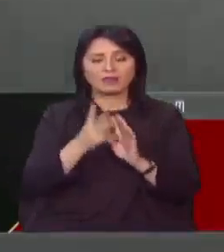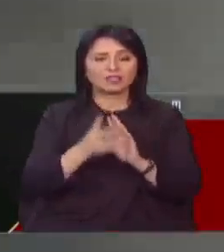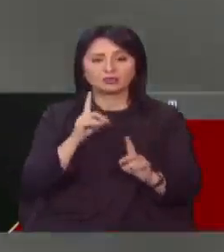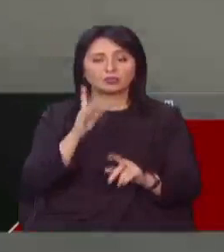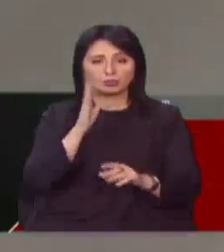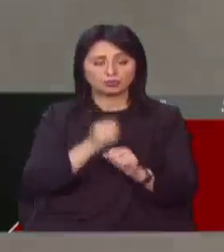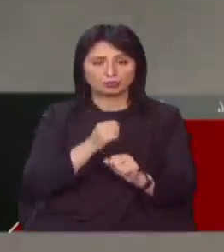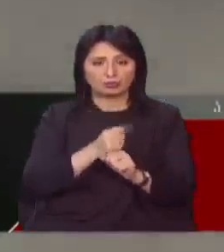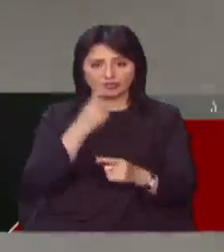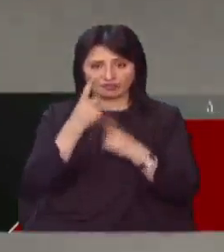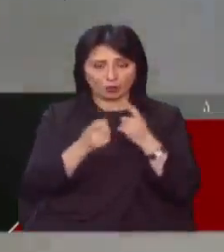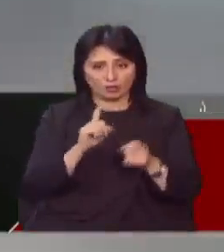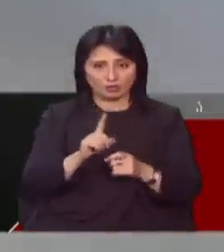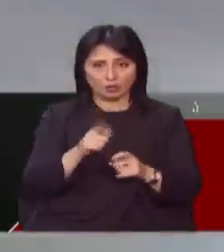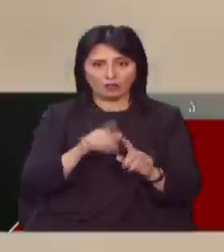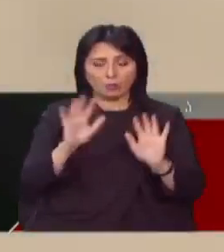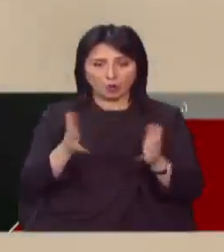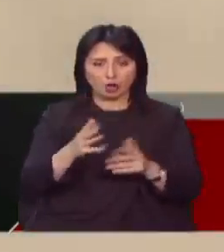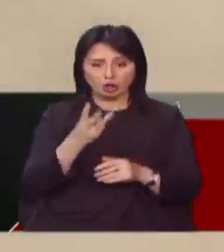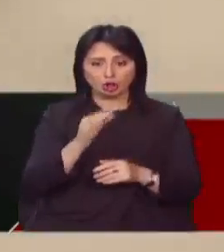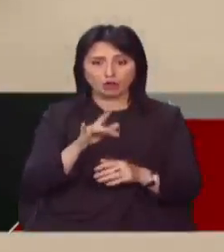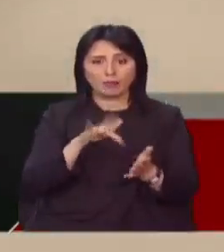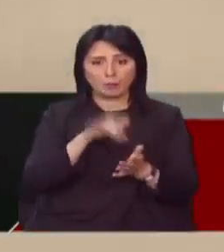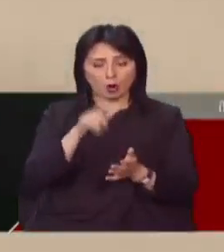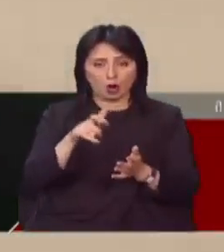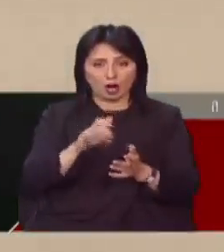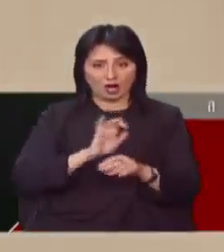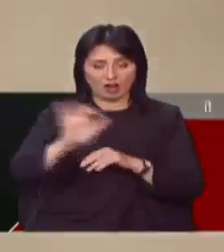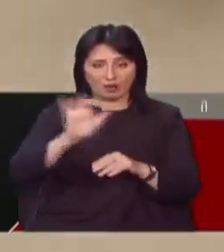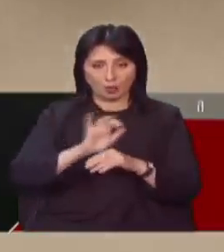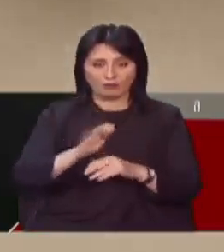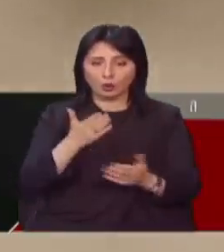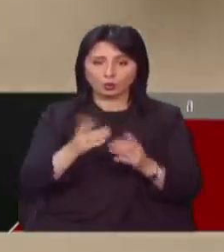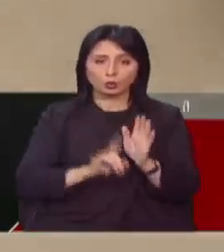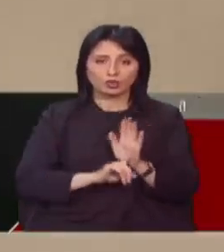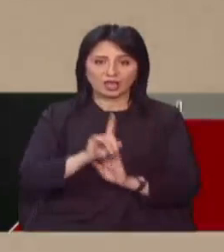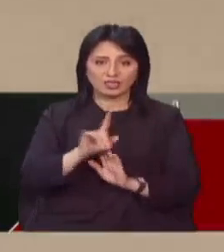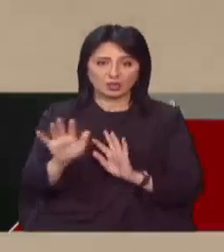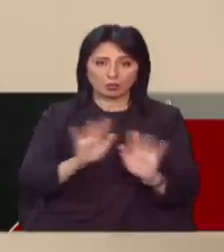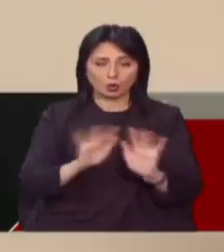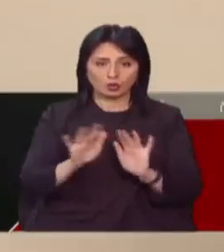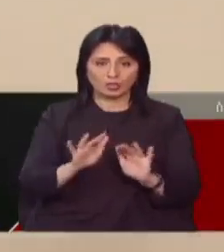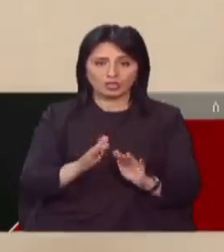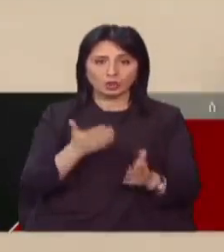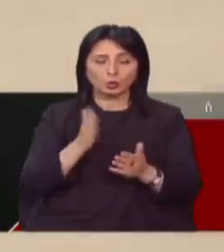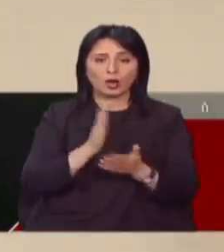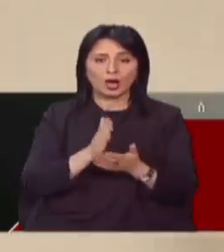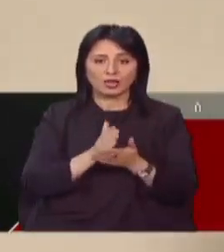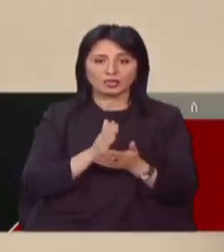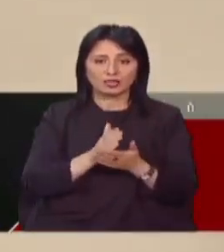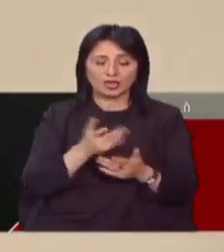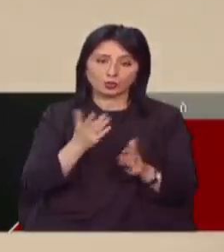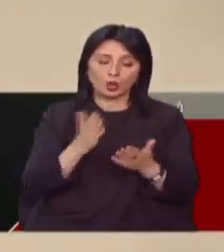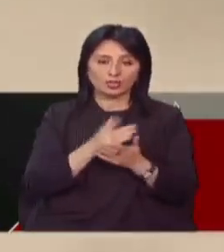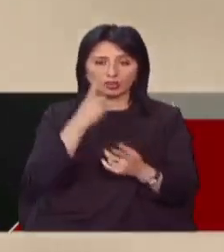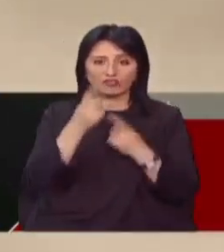რიგში? ვრცელდებოდა ინფორმაცია, რომ მოხდებოდა შოვიდან მოქალაქეების ევაკუაცია. თუ დაიწყო ეს პროცესი და თუ